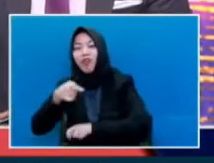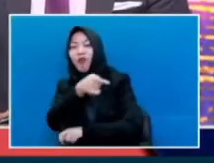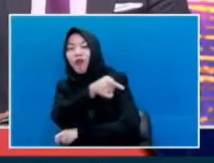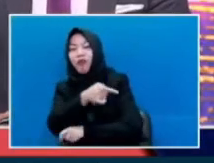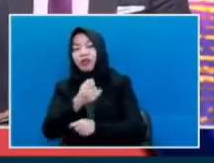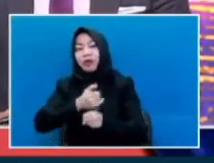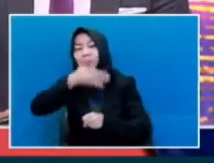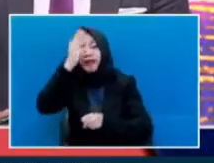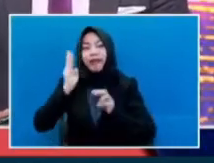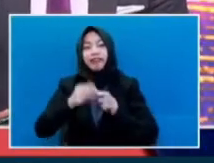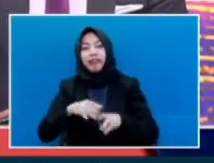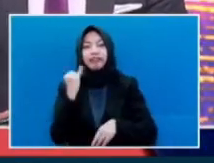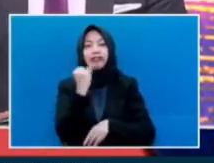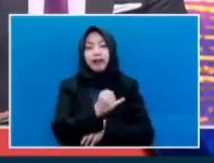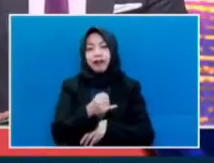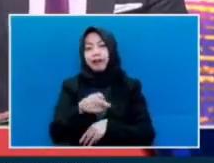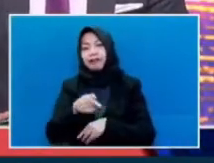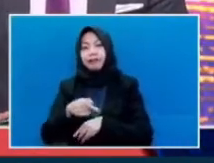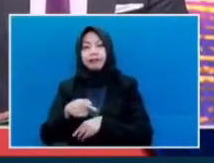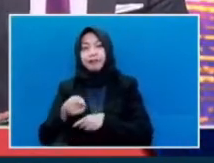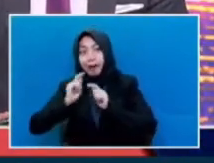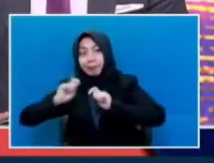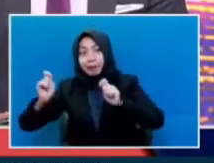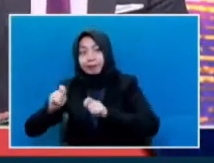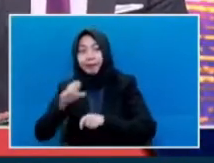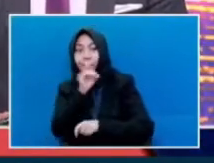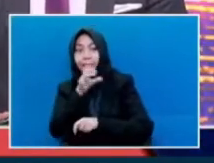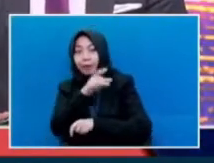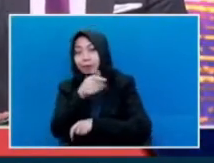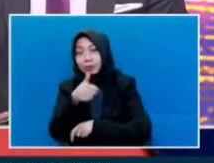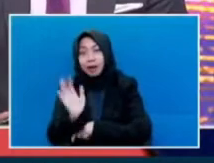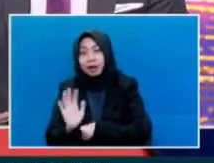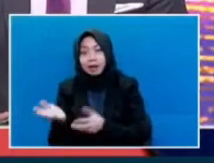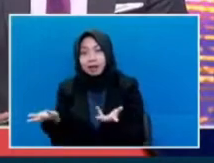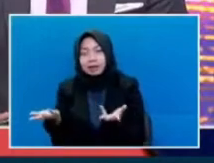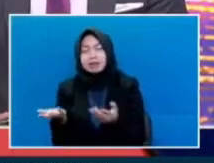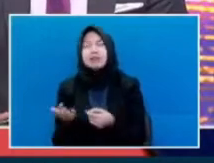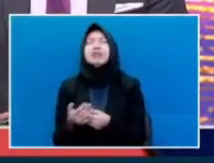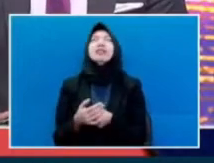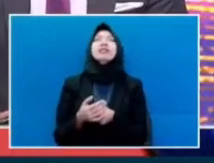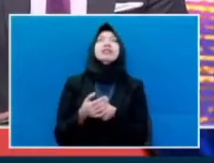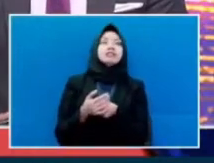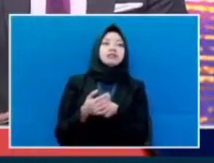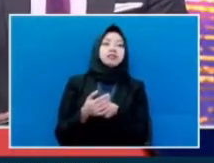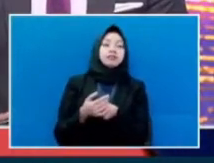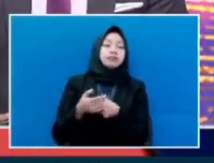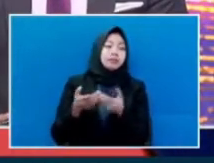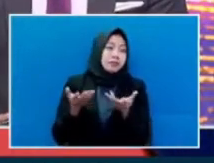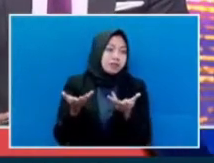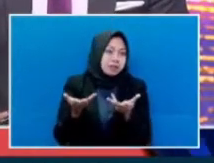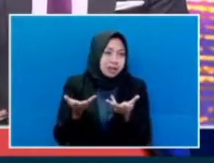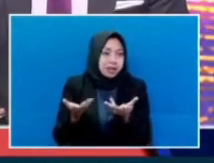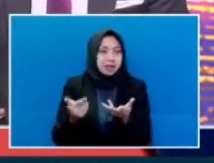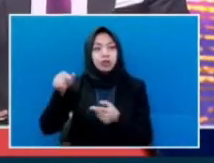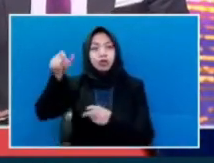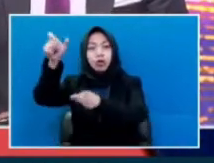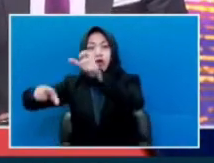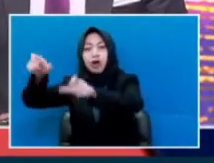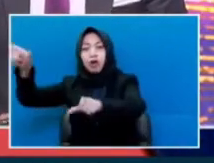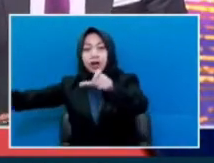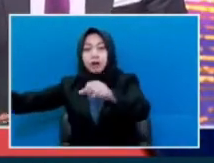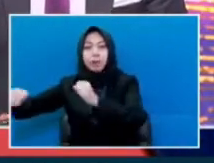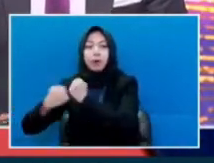Ganjar dan juga Mahfud Ya paling tidak itu untuk meneguhkan barisan eh pemilih di PDIP sendiri